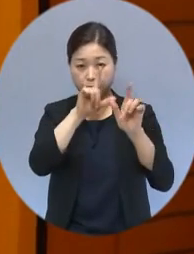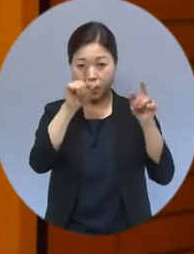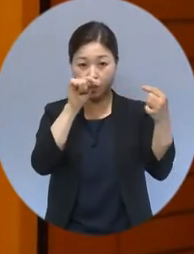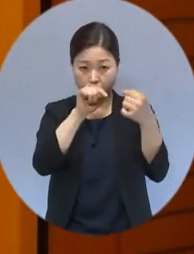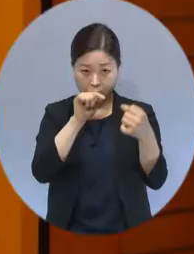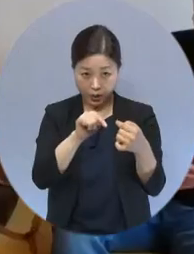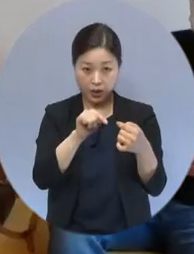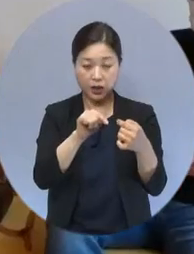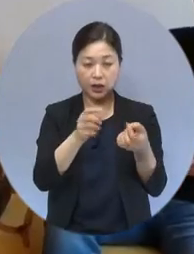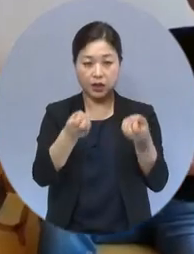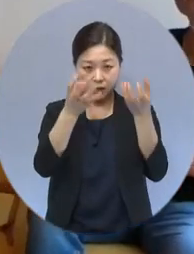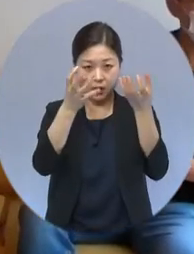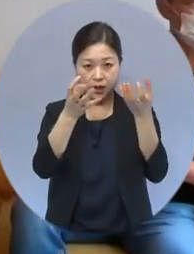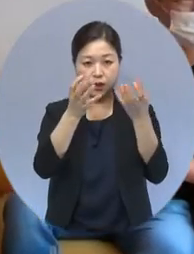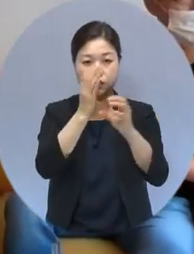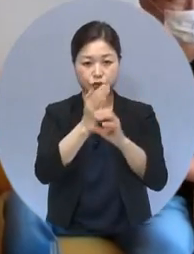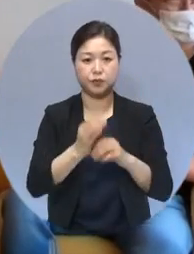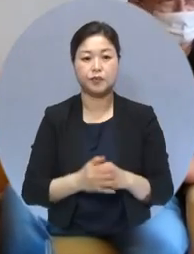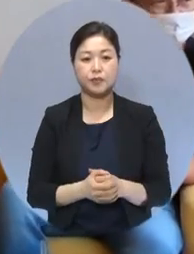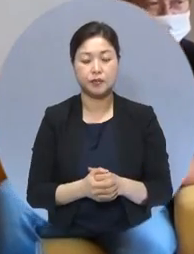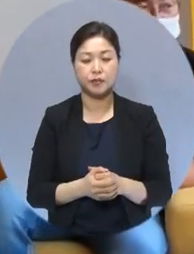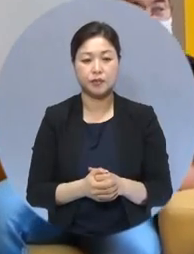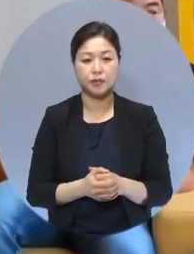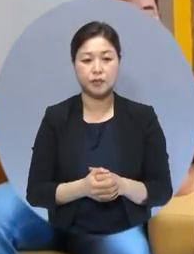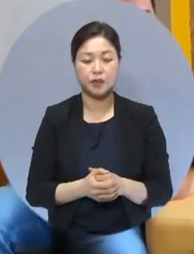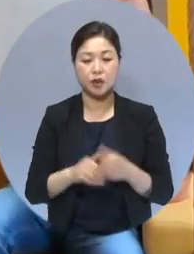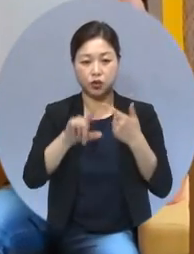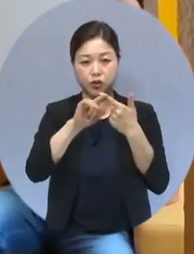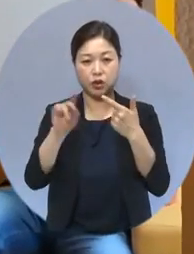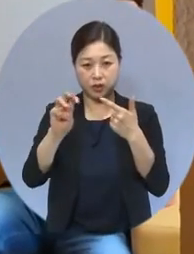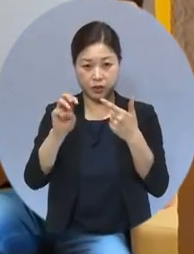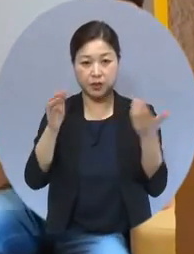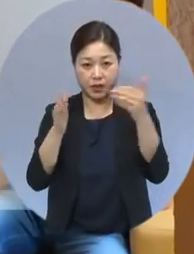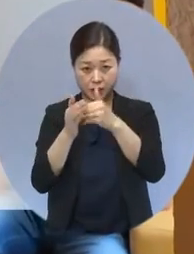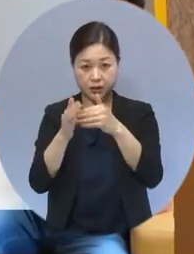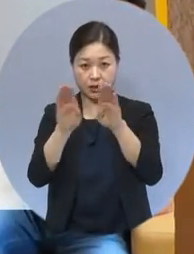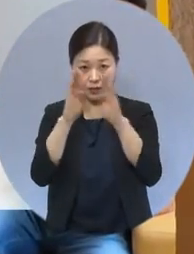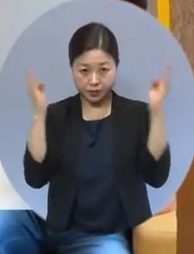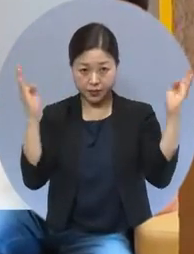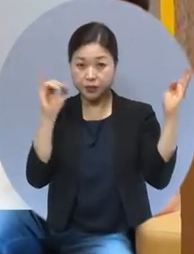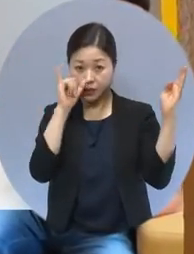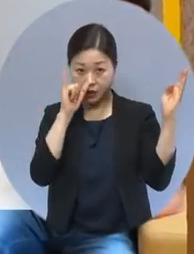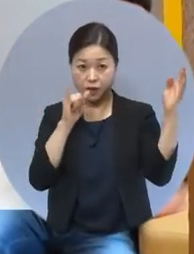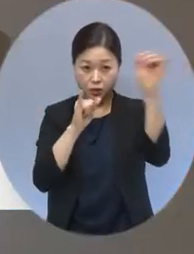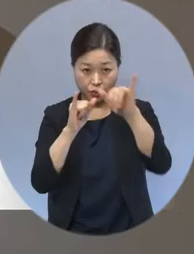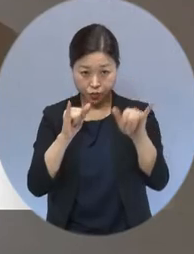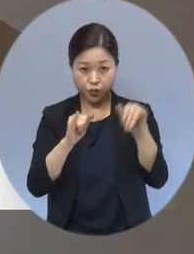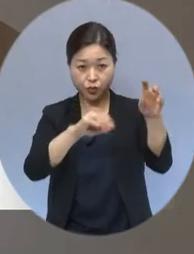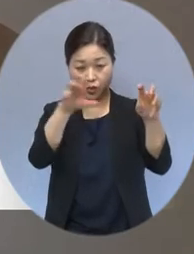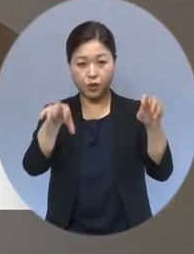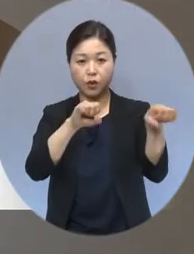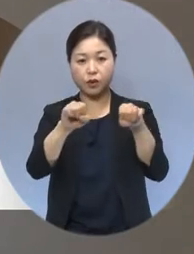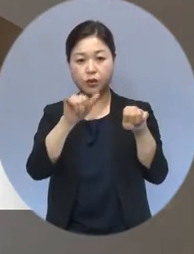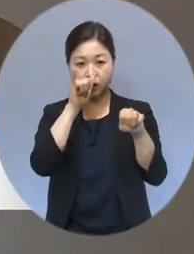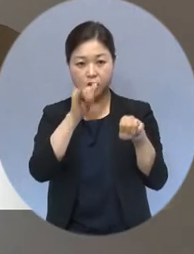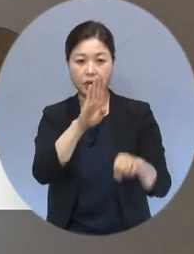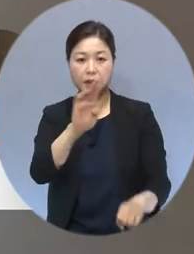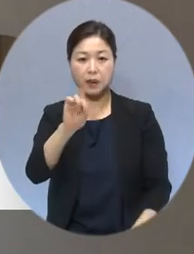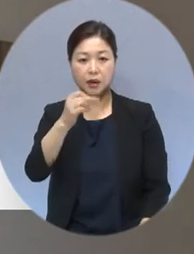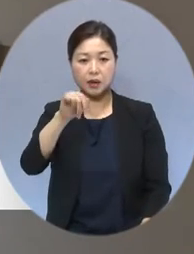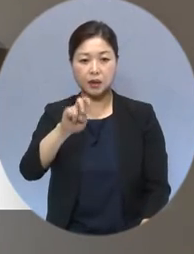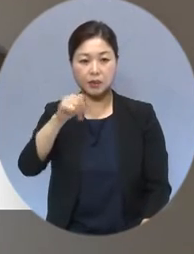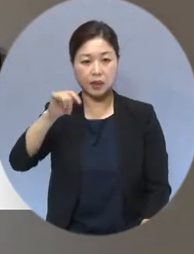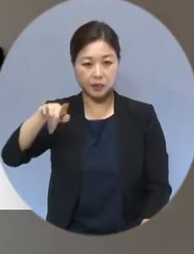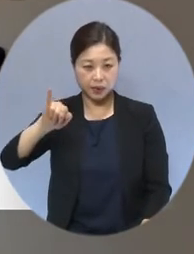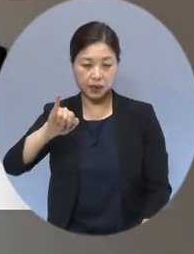있습니다. 오는 30일까지 열리는 이번 전시회는 전국에서 왕성하게 활동하고 있는 바람개비